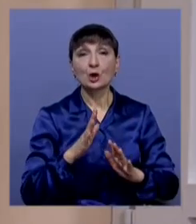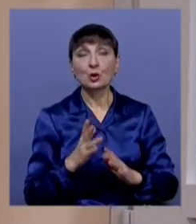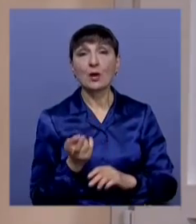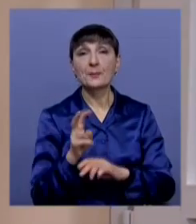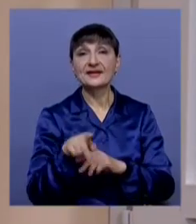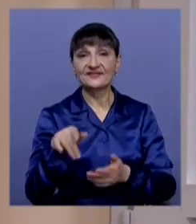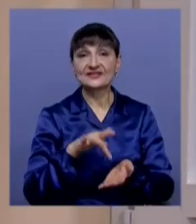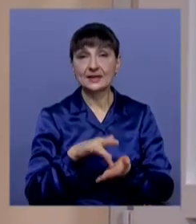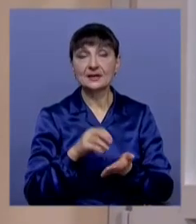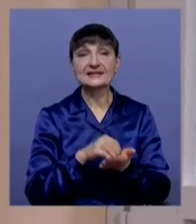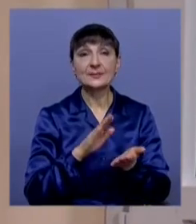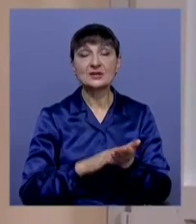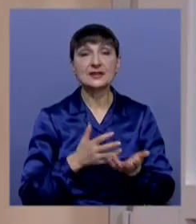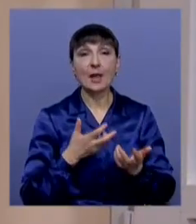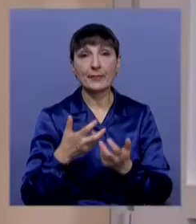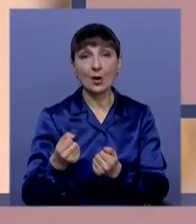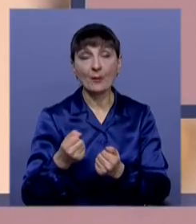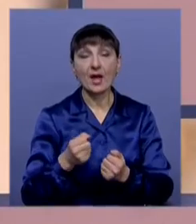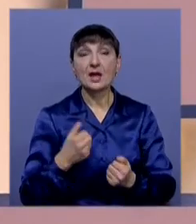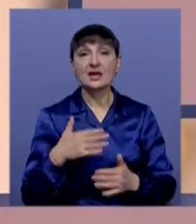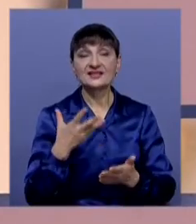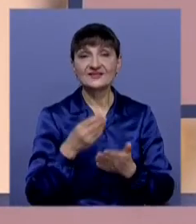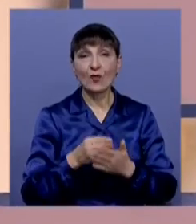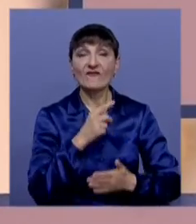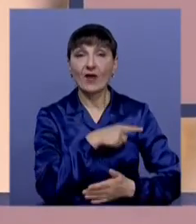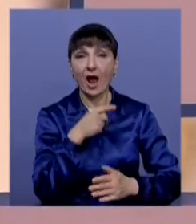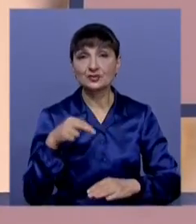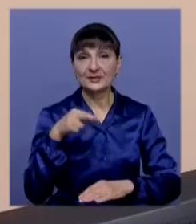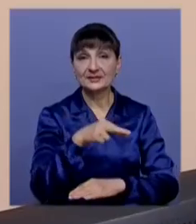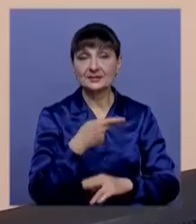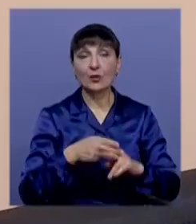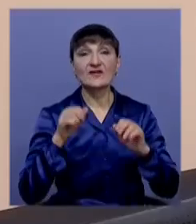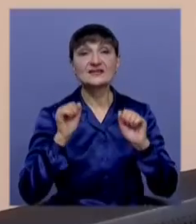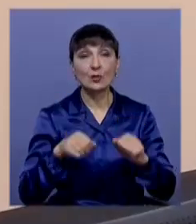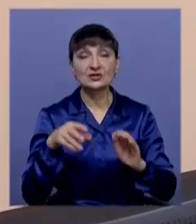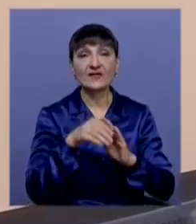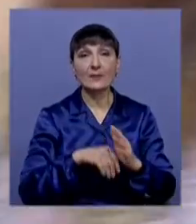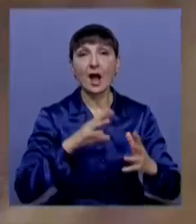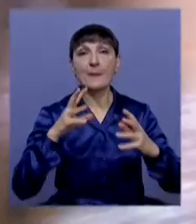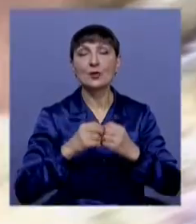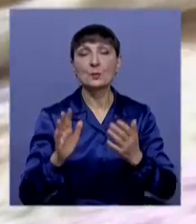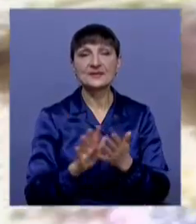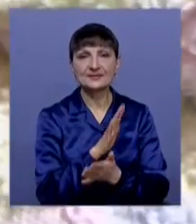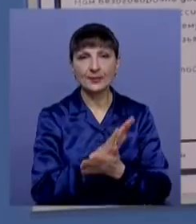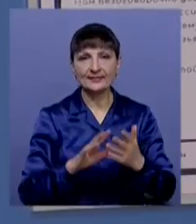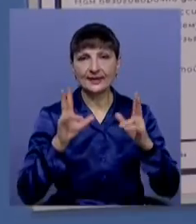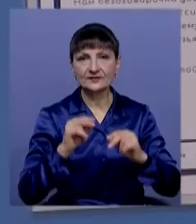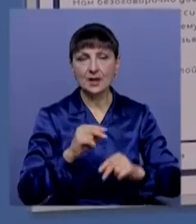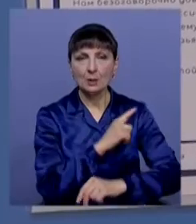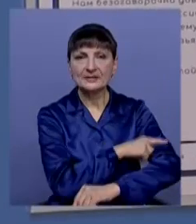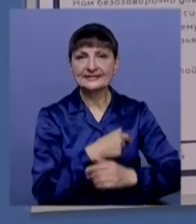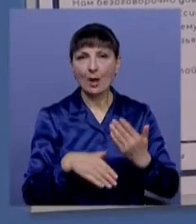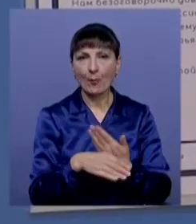прийти в центр, записаться на прием и пройти к своему специалисту. Такое стало возможным в рамках объема бесплатной гарантированной